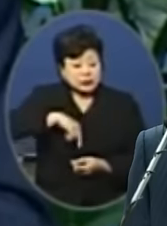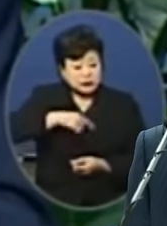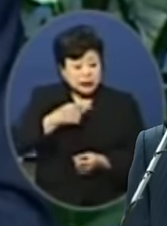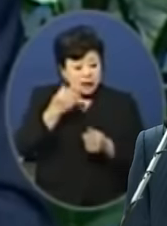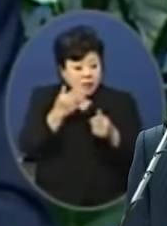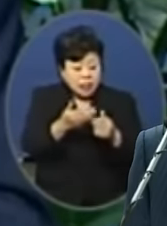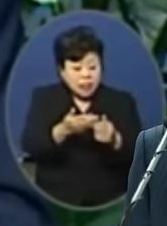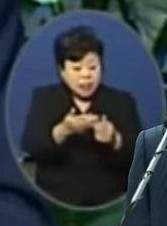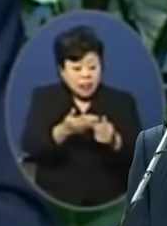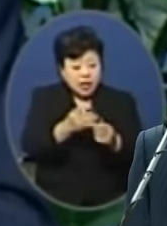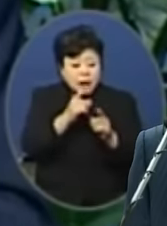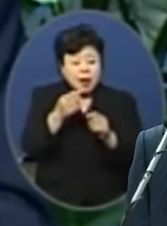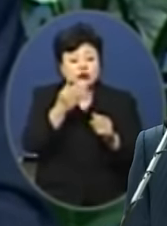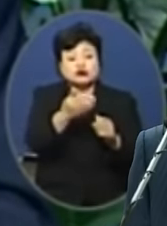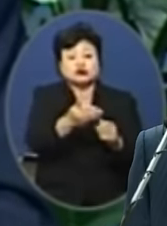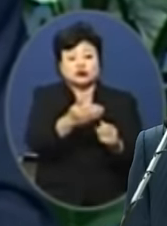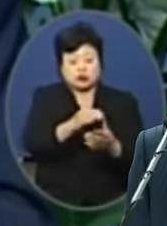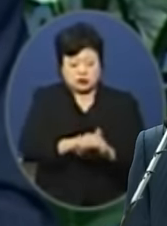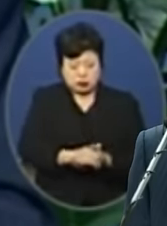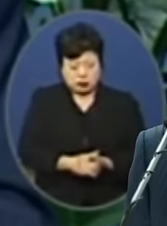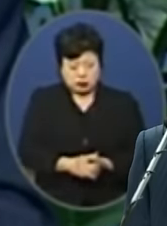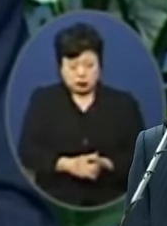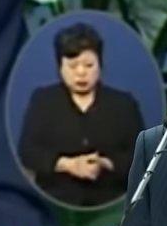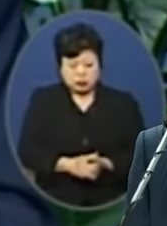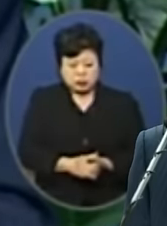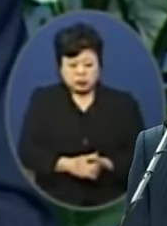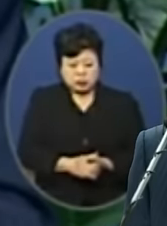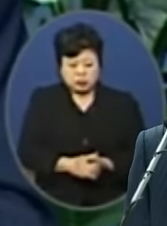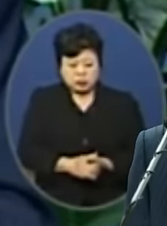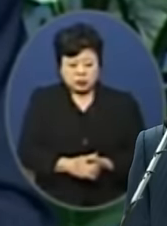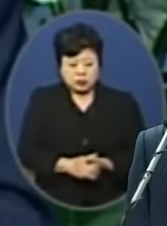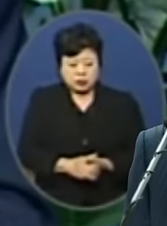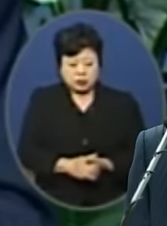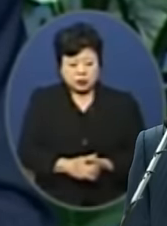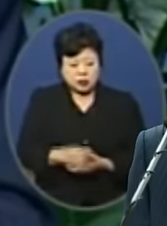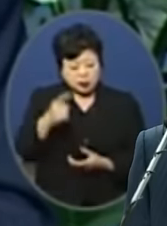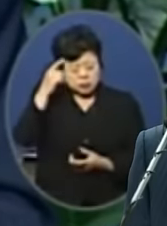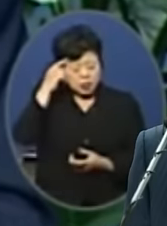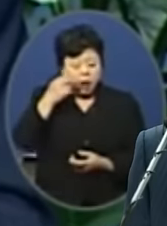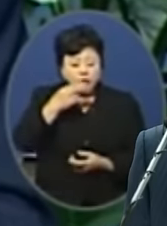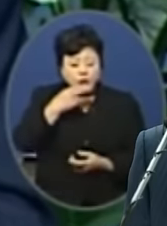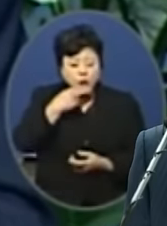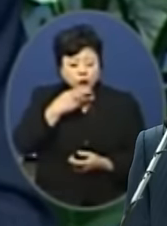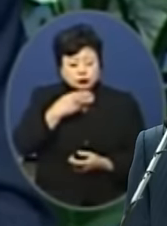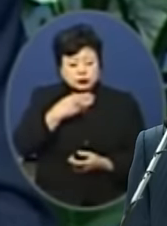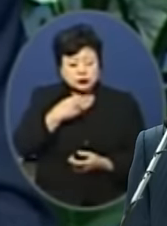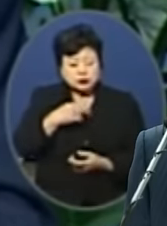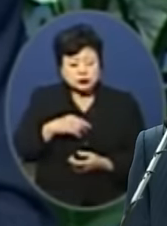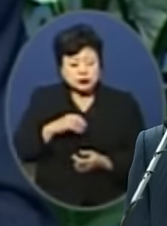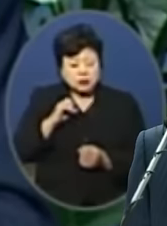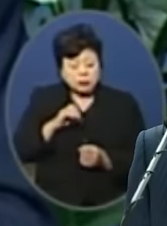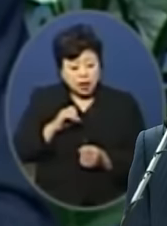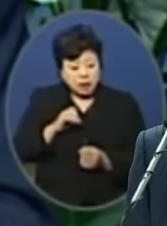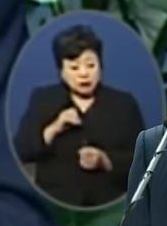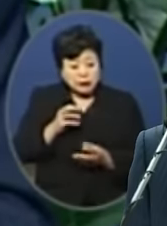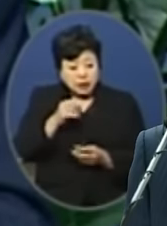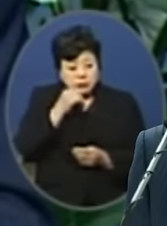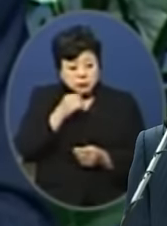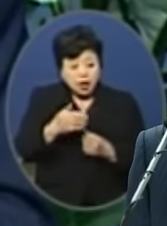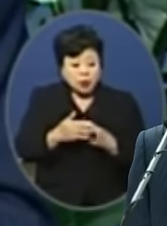자기에게 말을 한다는 것은 무의식 중에 말을 하는 것이 많지만